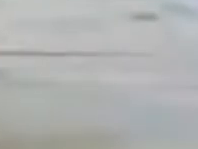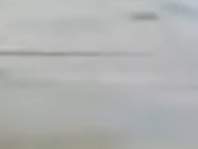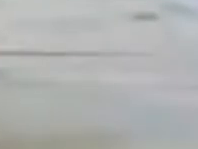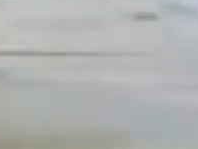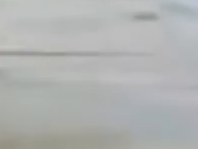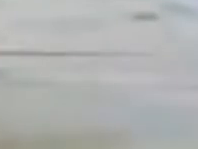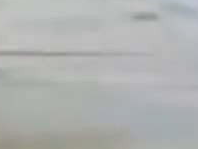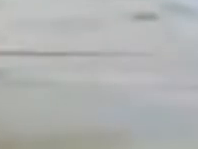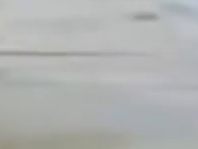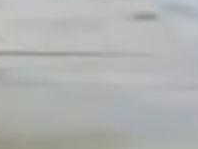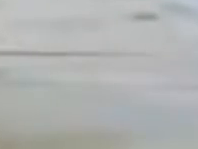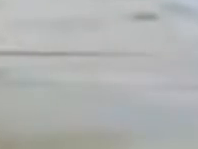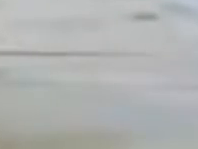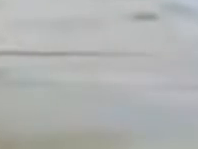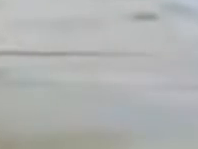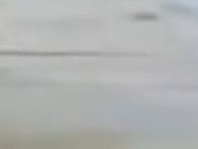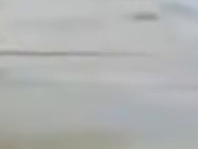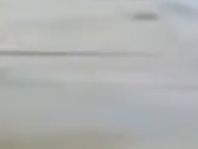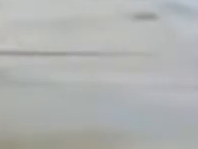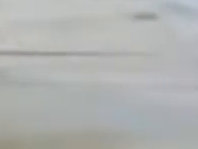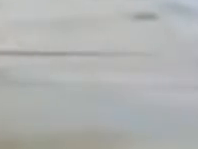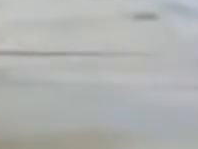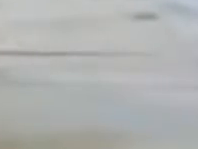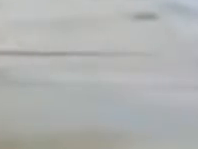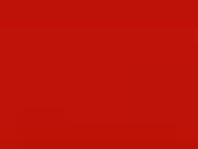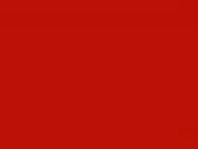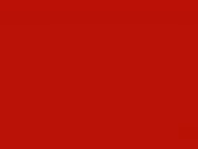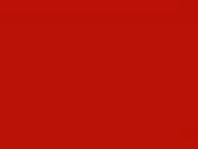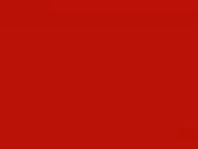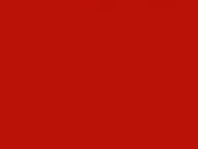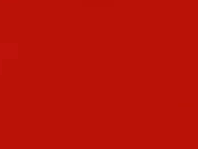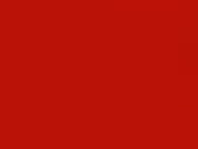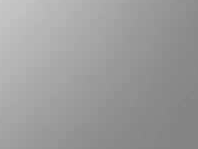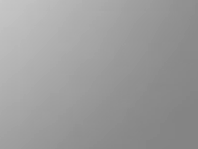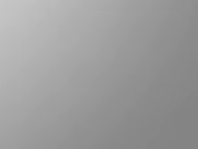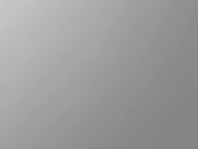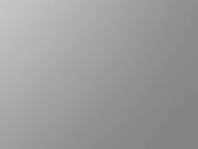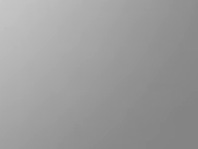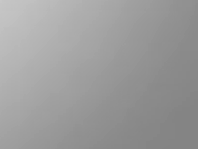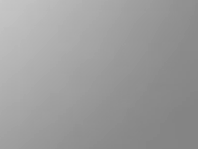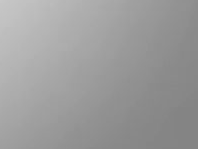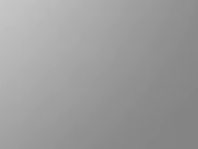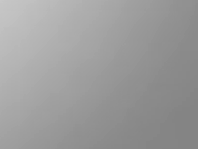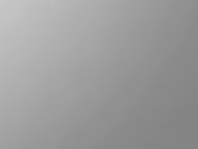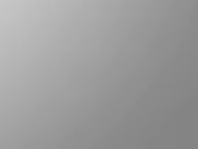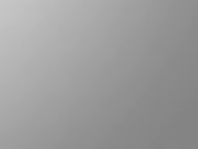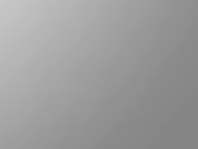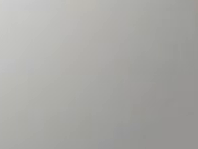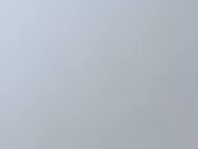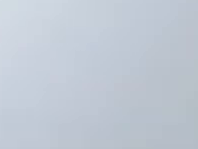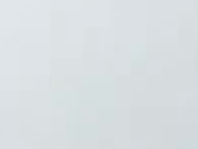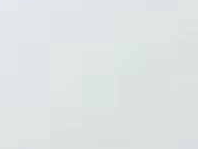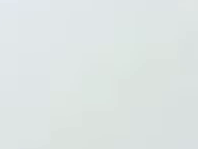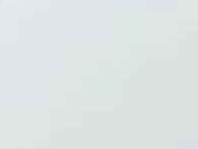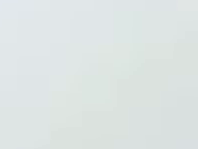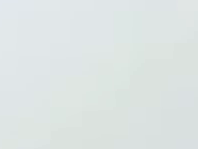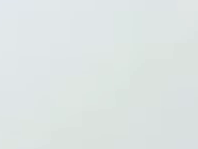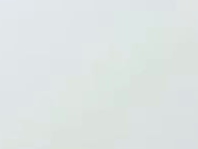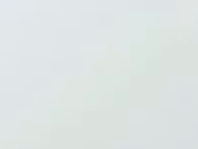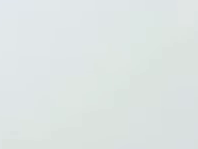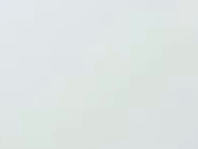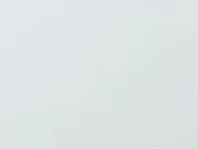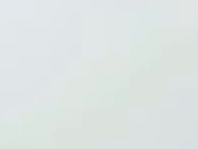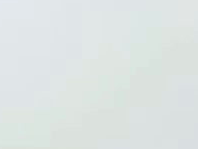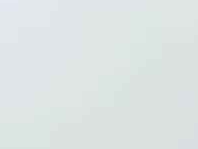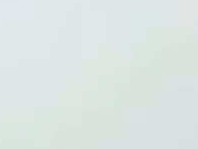Colgate Herbal, kwa meno yenye nguvu na fizi zenye afya kiasili. Shirika la viwango